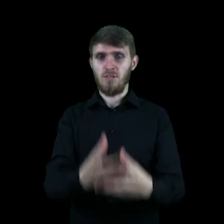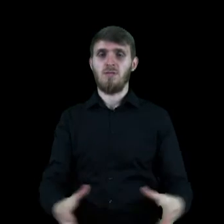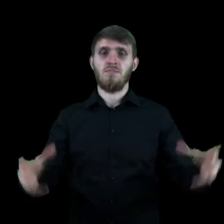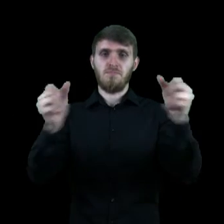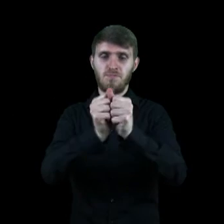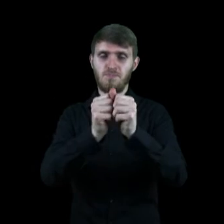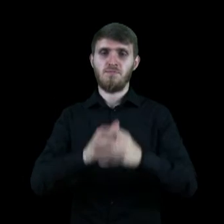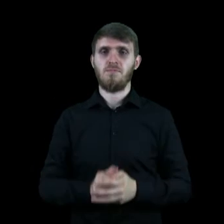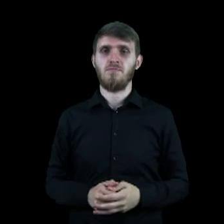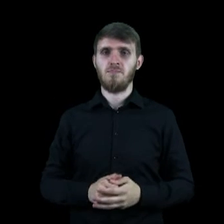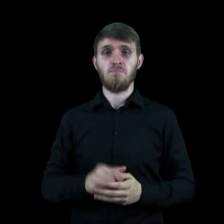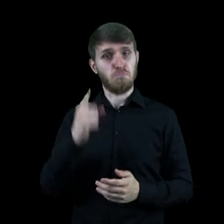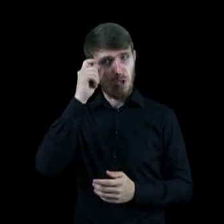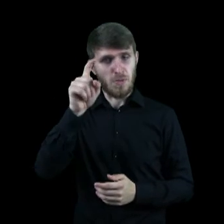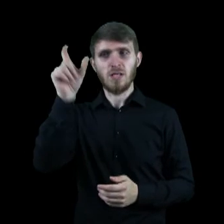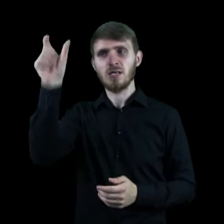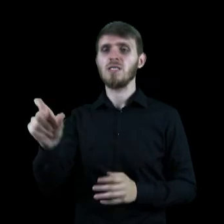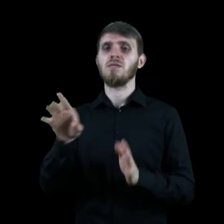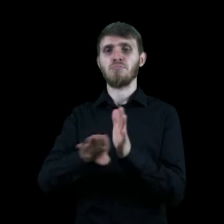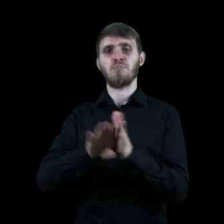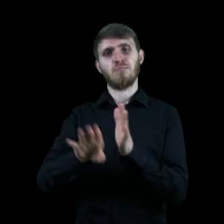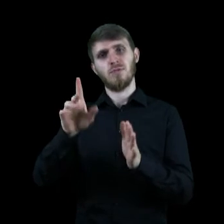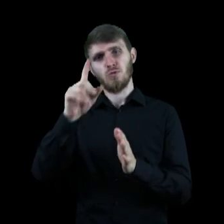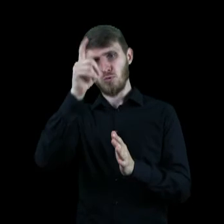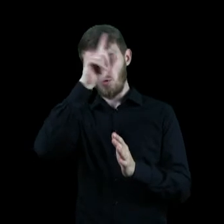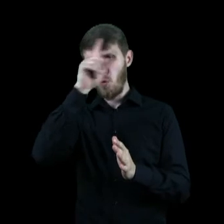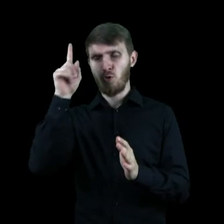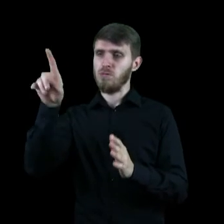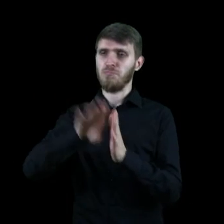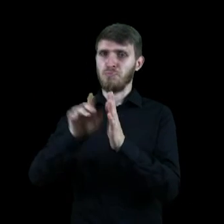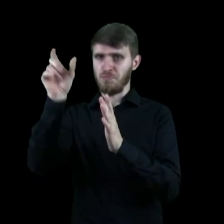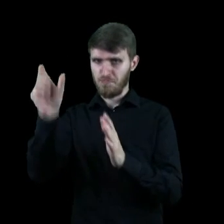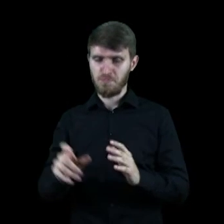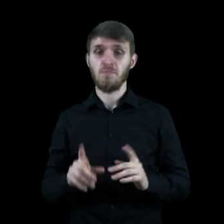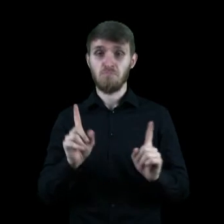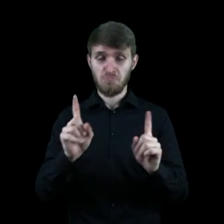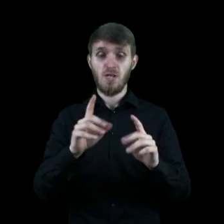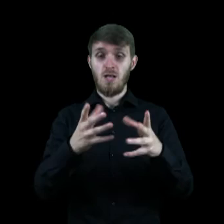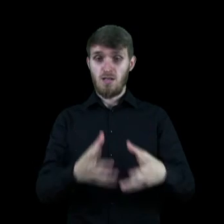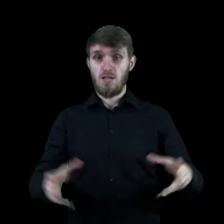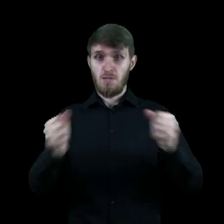wszystkich rzeczy, których potrzebuje przeciętny konsument w środowisku miejskim.